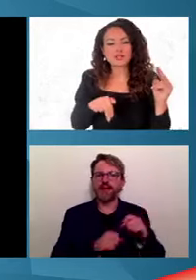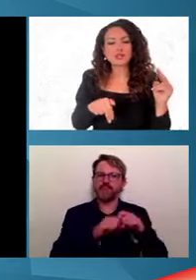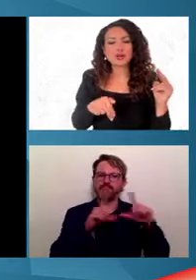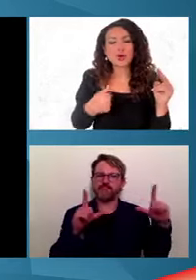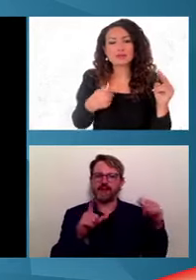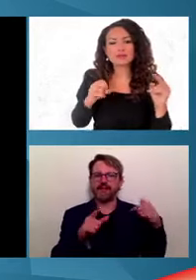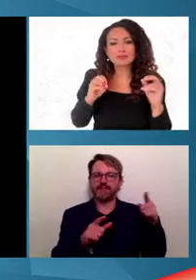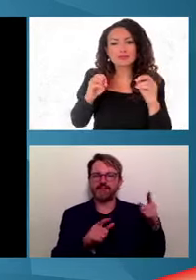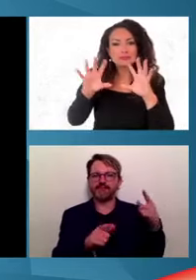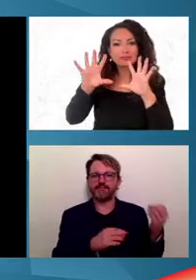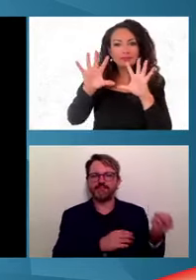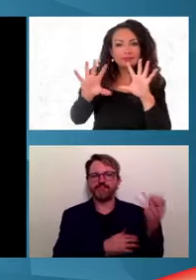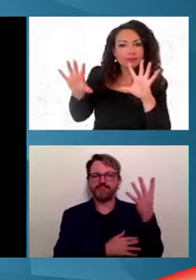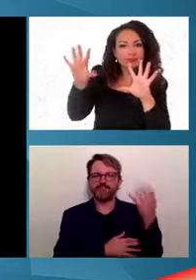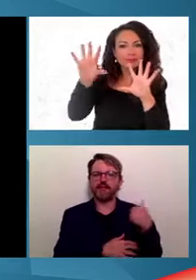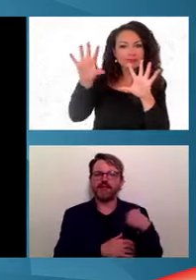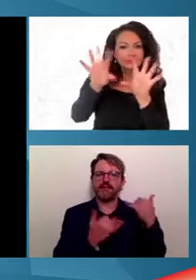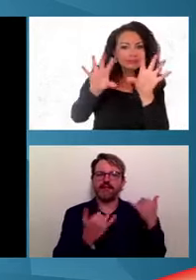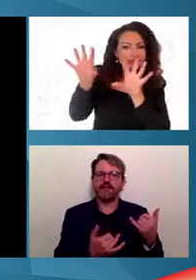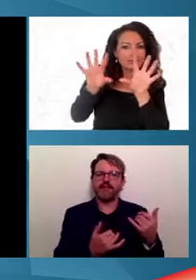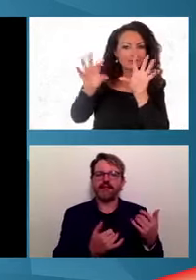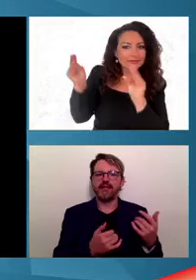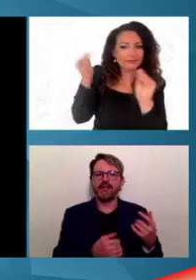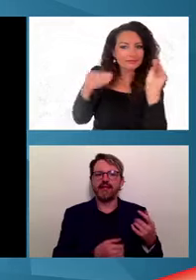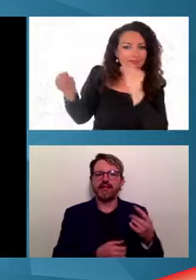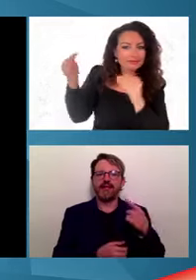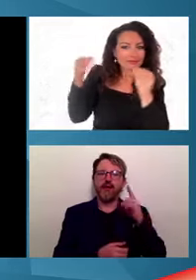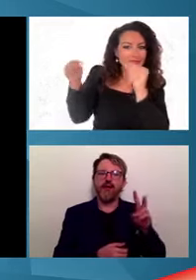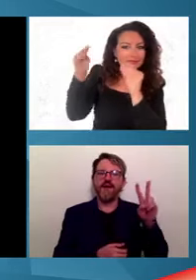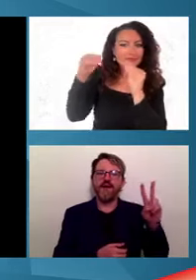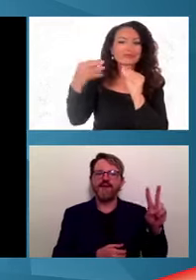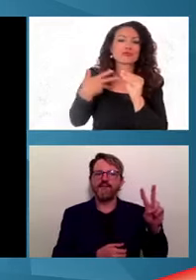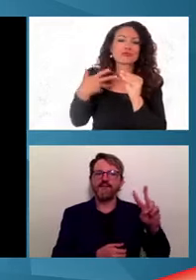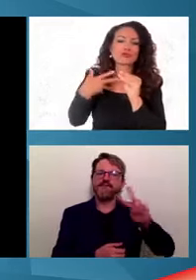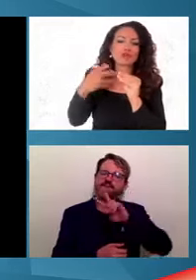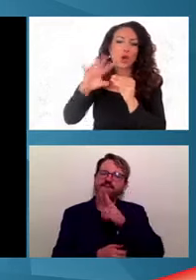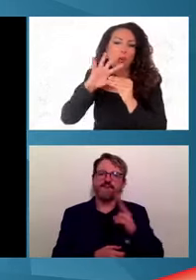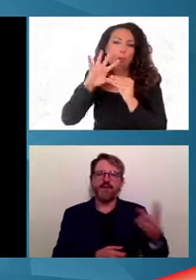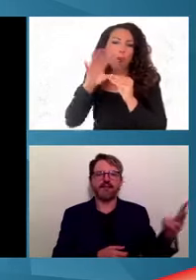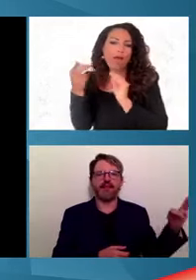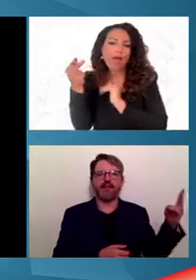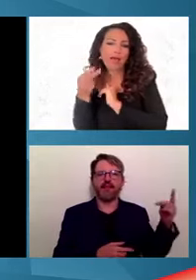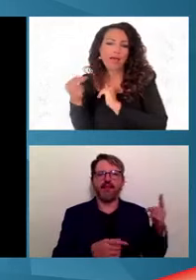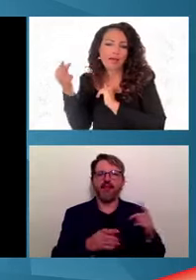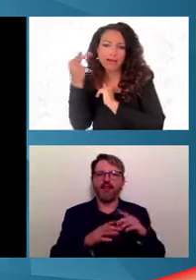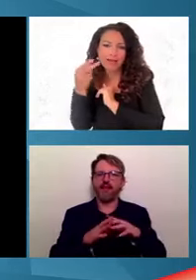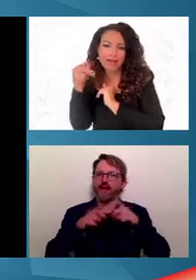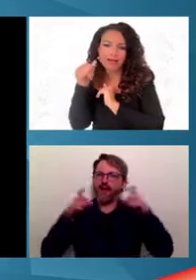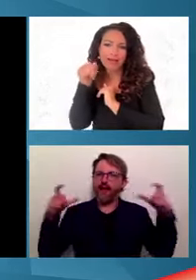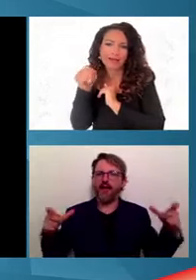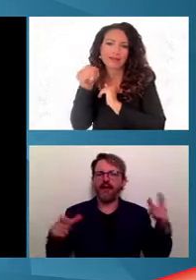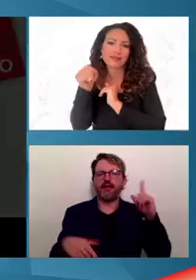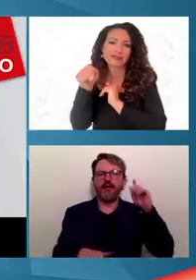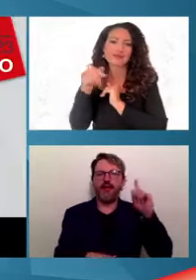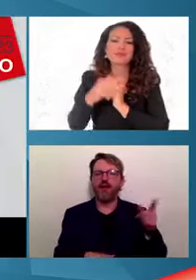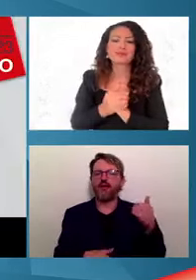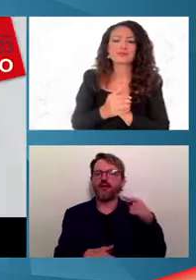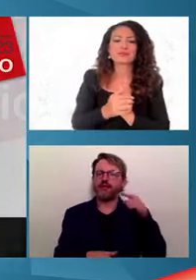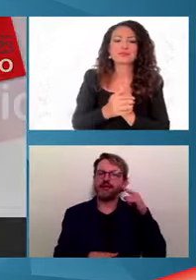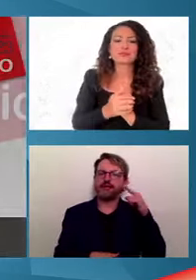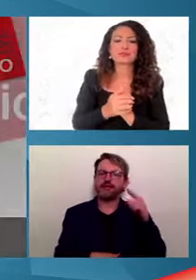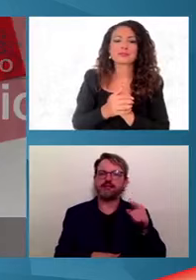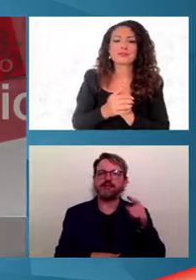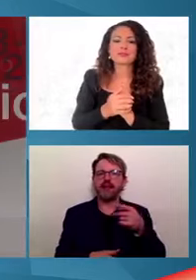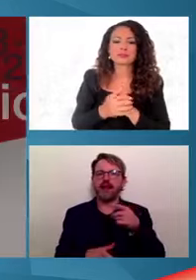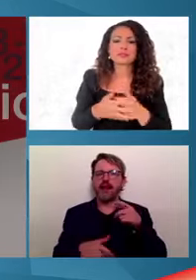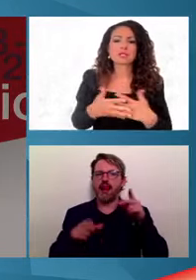Facetten reicher ist das Bild. Facettenreich ist auch oder sind auch die Agenten, die Landesrat